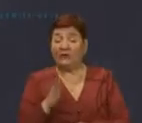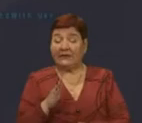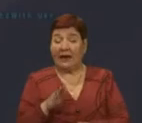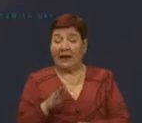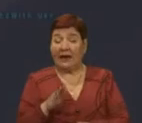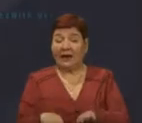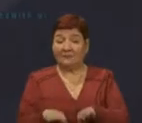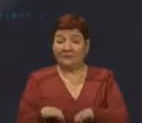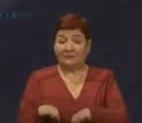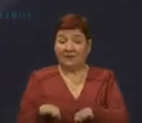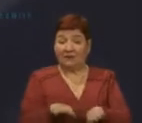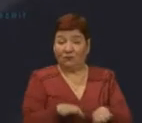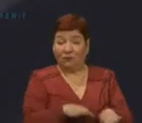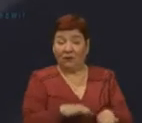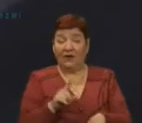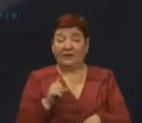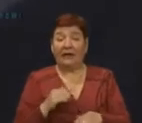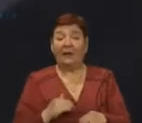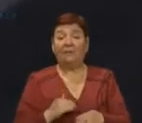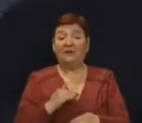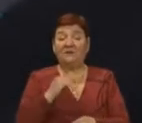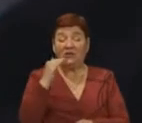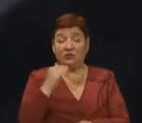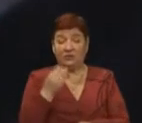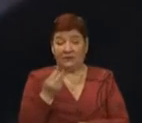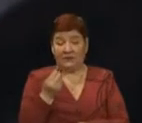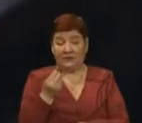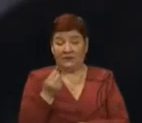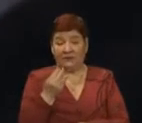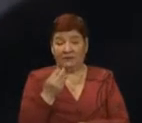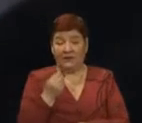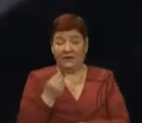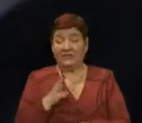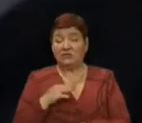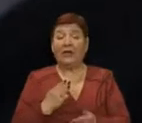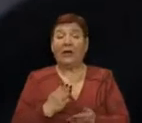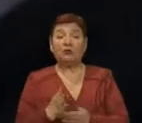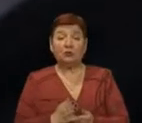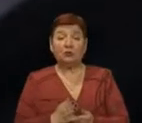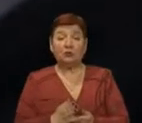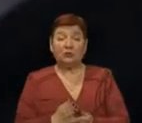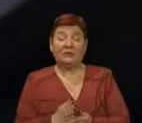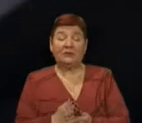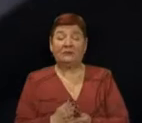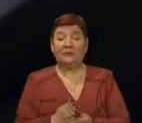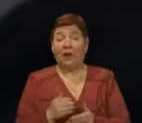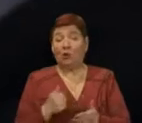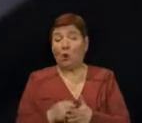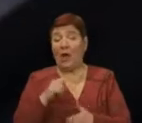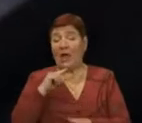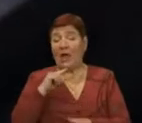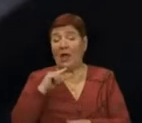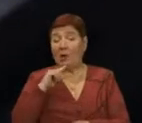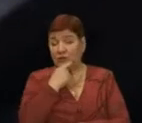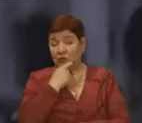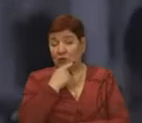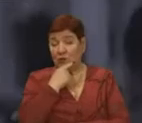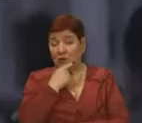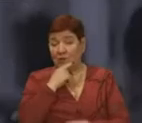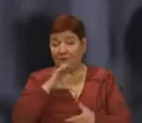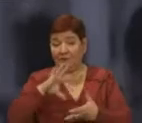плаву, а відповідно не підвищувати вартість своїх послуг ну, до економічно